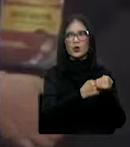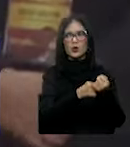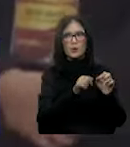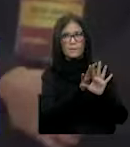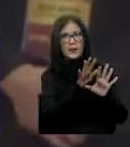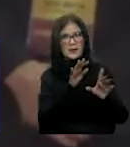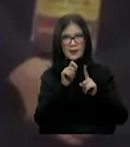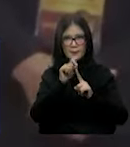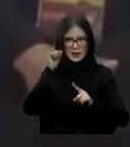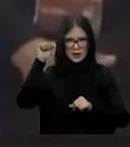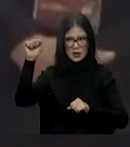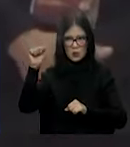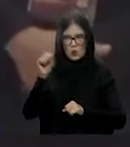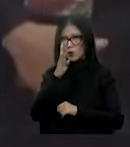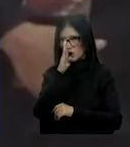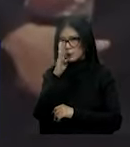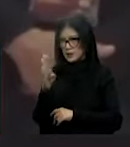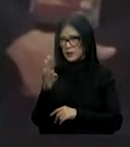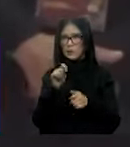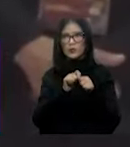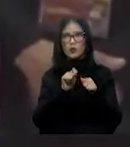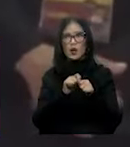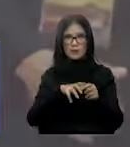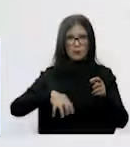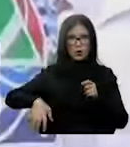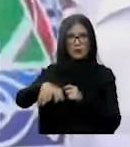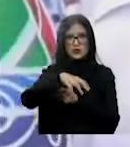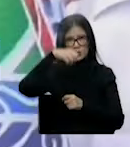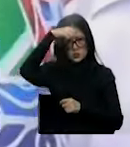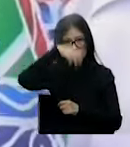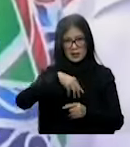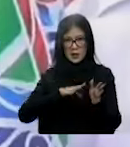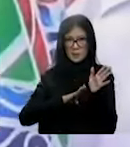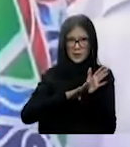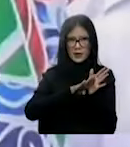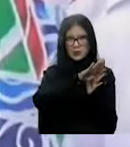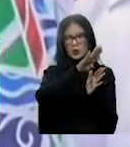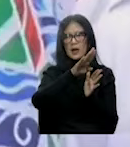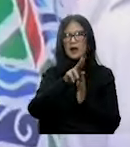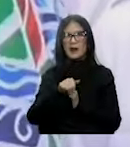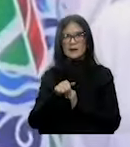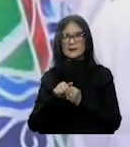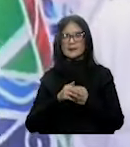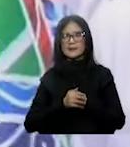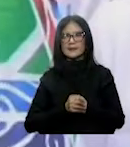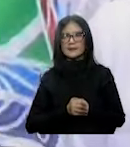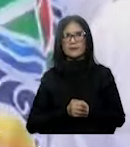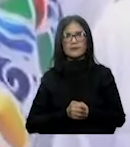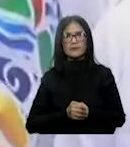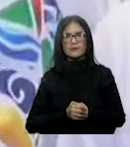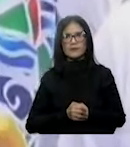ini berkomitmen akan membuat Provinsi Sumatera Utara lebih maju lagi. Bukan tentang personal, kembali saya sampaikan, tapi